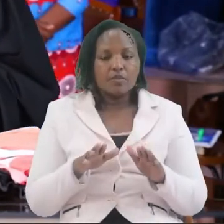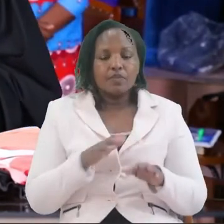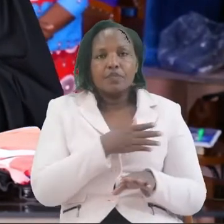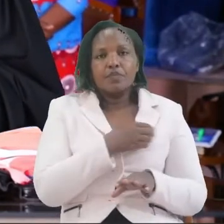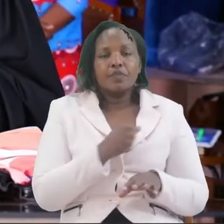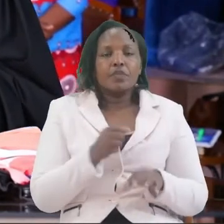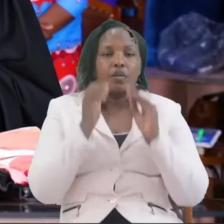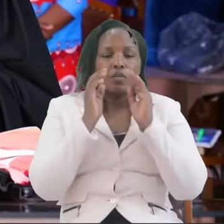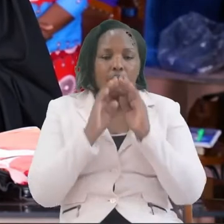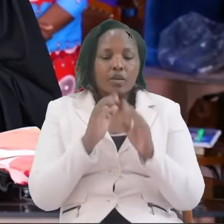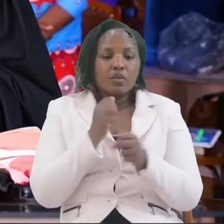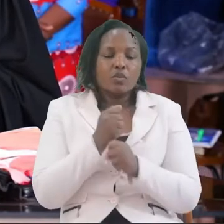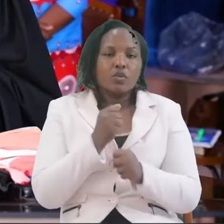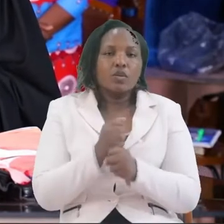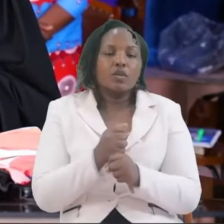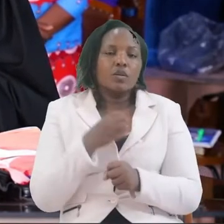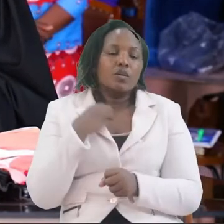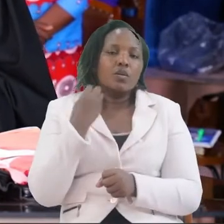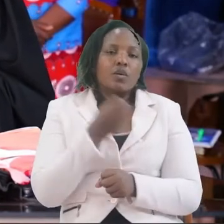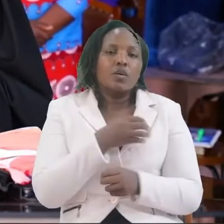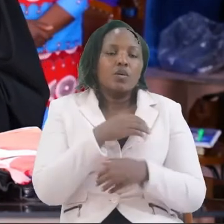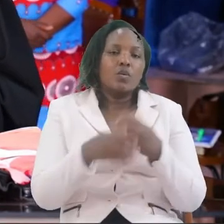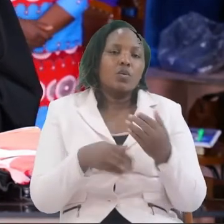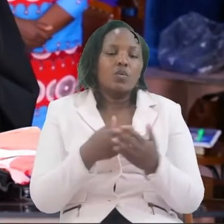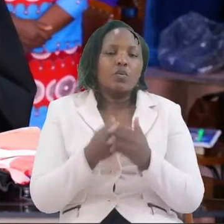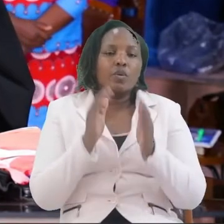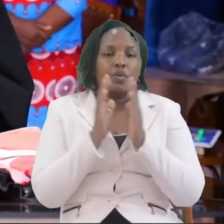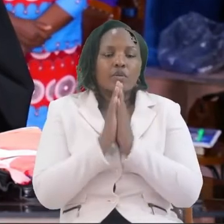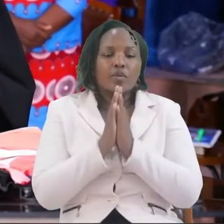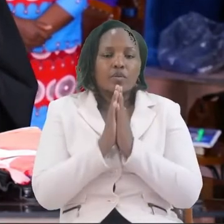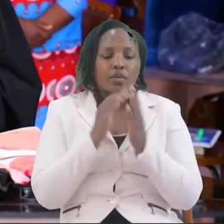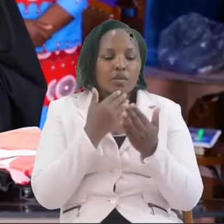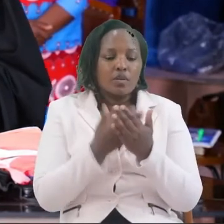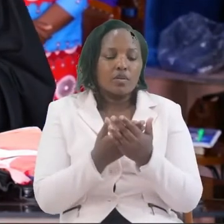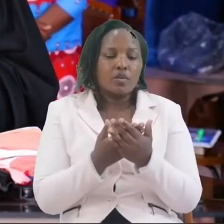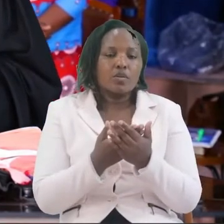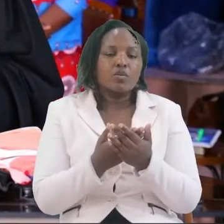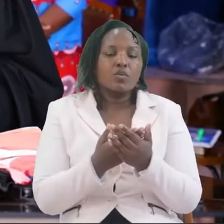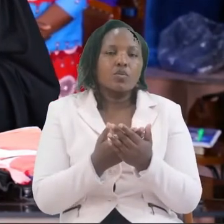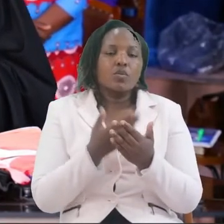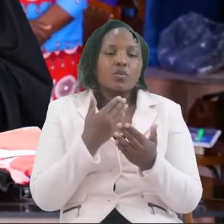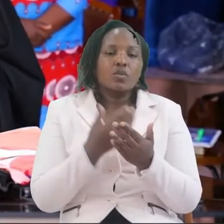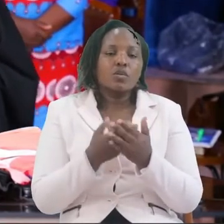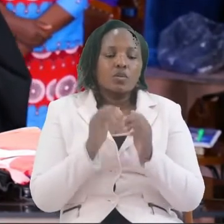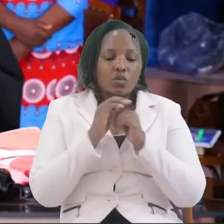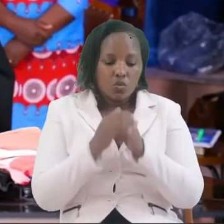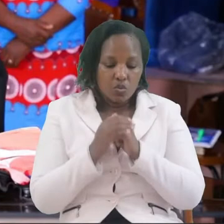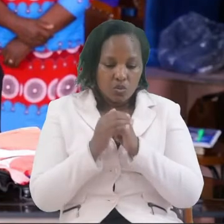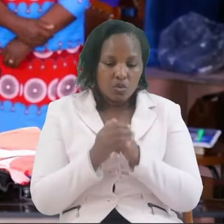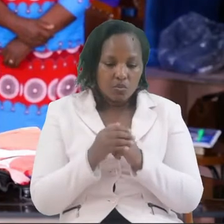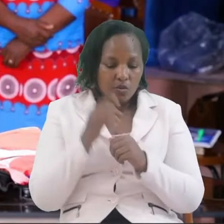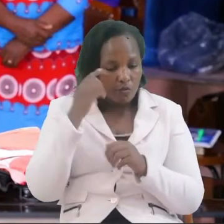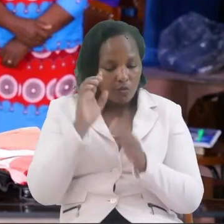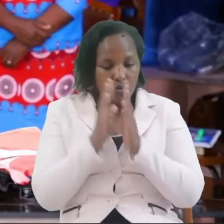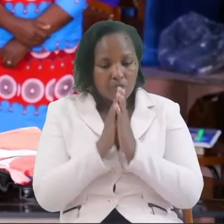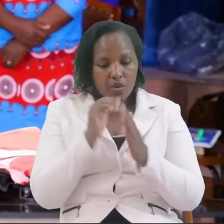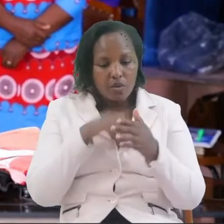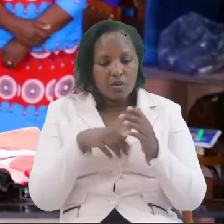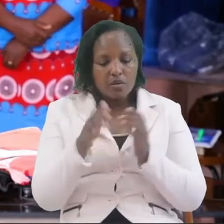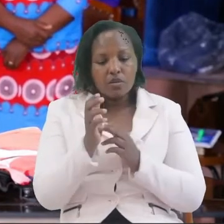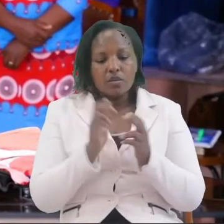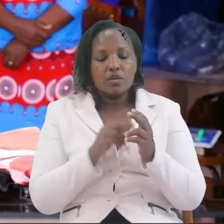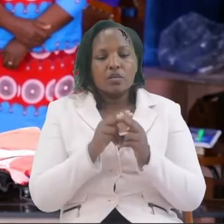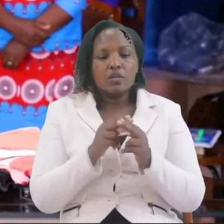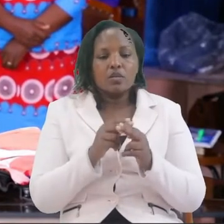pia ukabariki kazi zetu zote. Tunakushukuru na tunaliabudu hii jina kwa sababu tuomba haya katika jina la Yesu